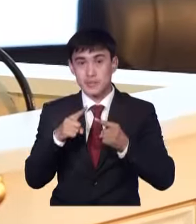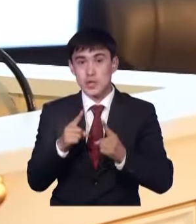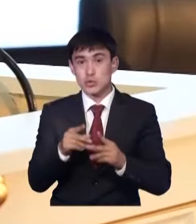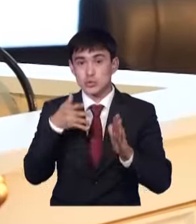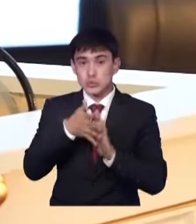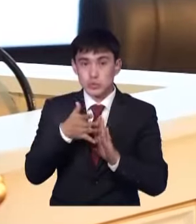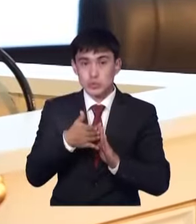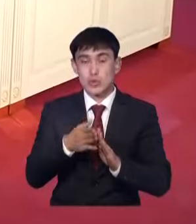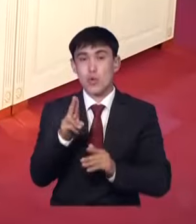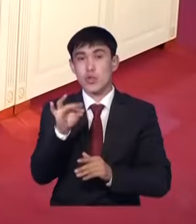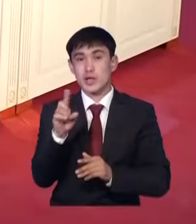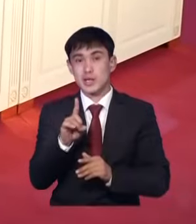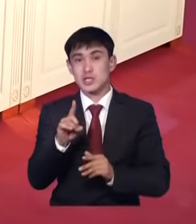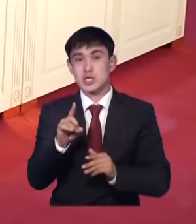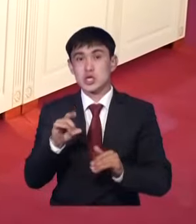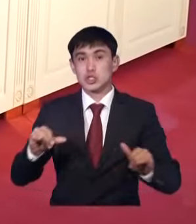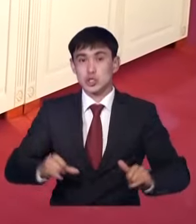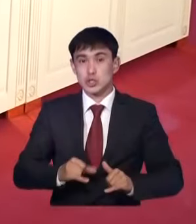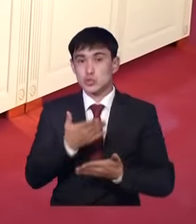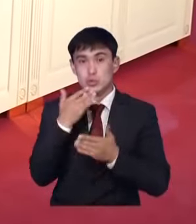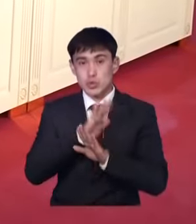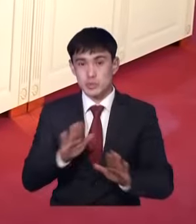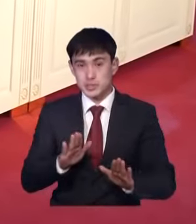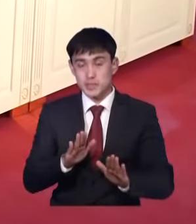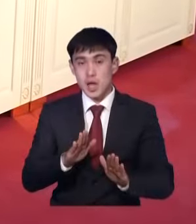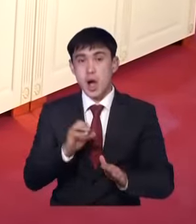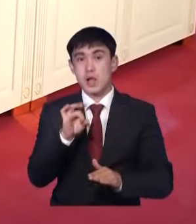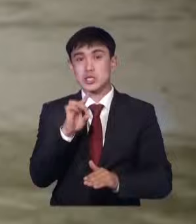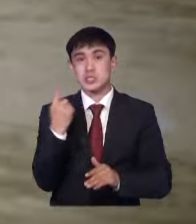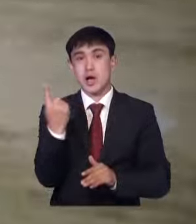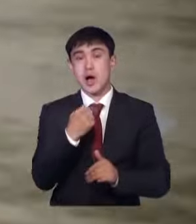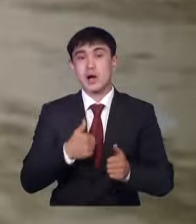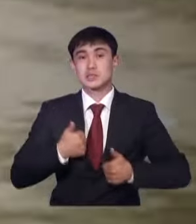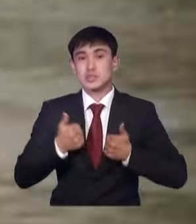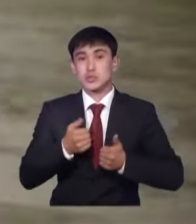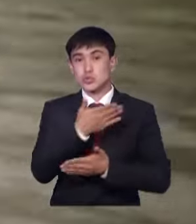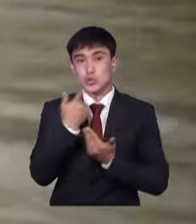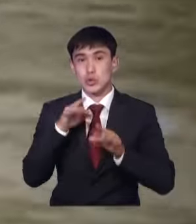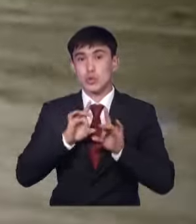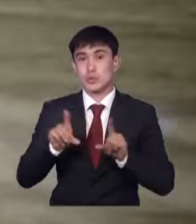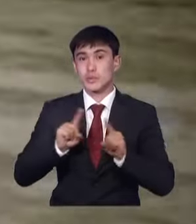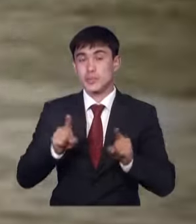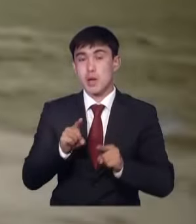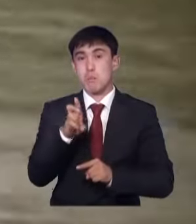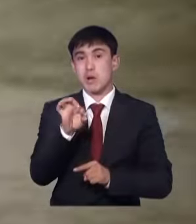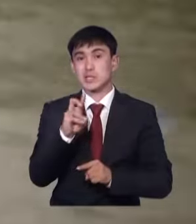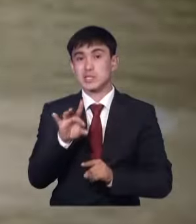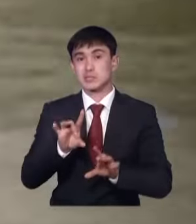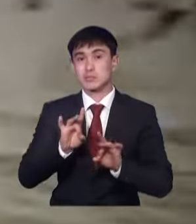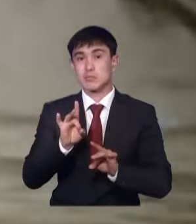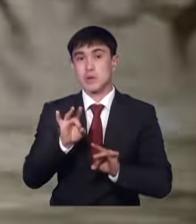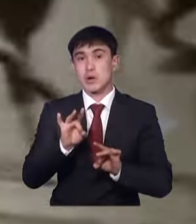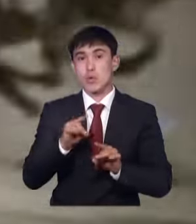астарына үңілтті. Құлагер жылқыны жоқтау емес. Алаштың азаттығын жоқтауы, батыраштың балтасы